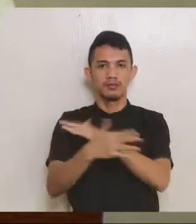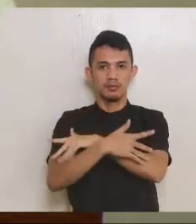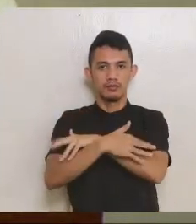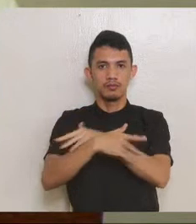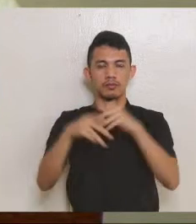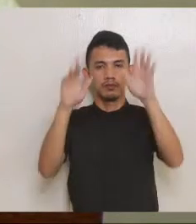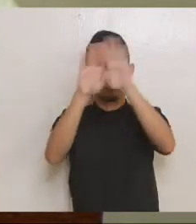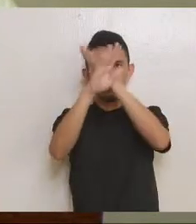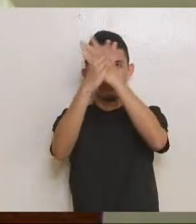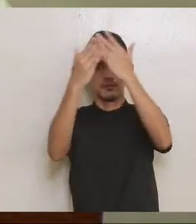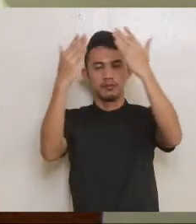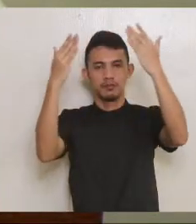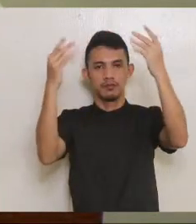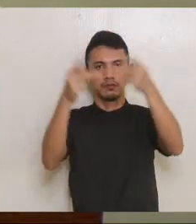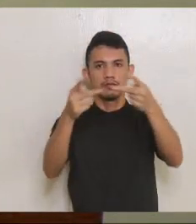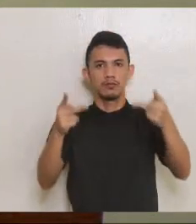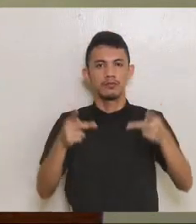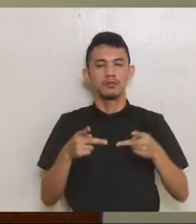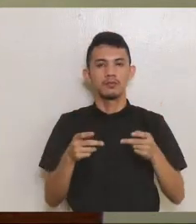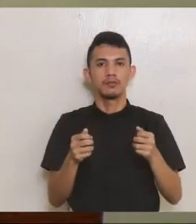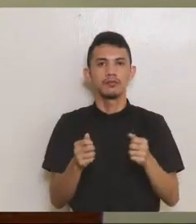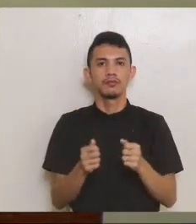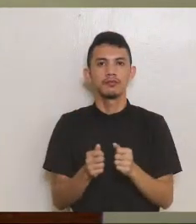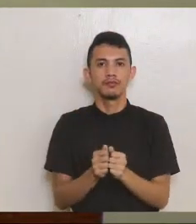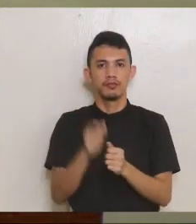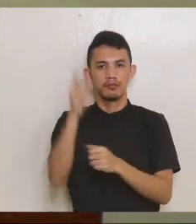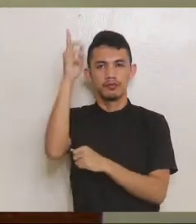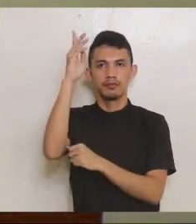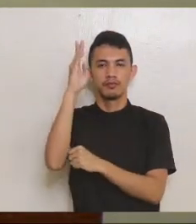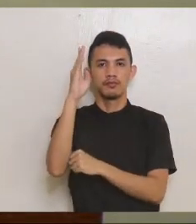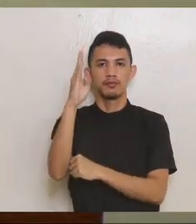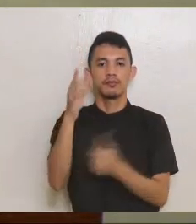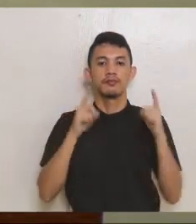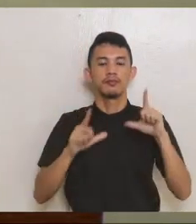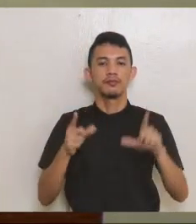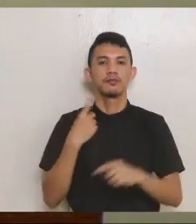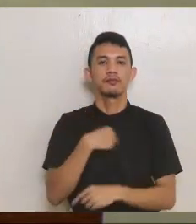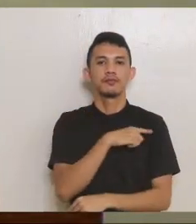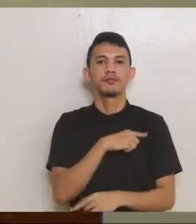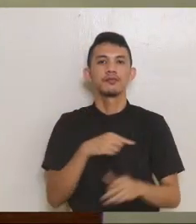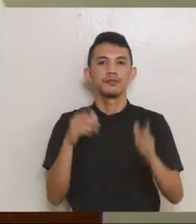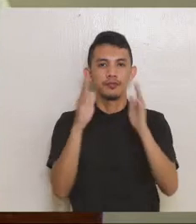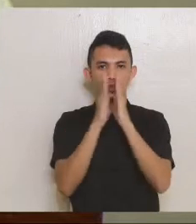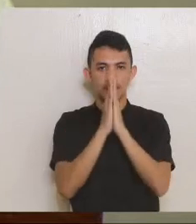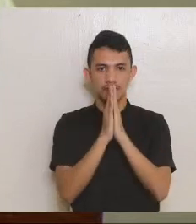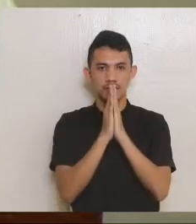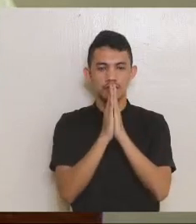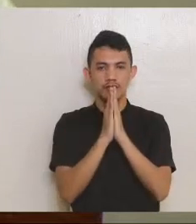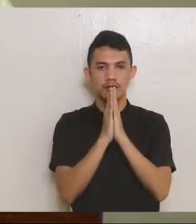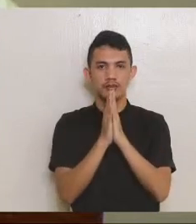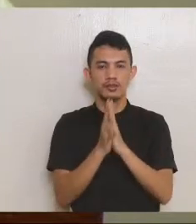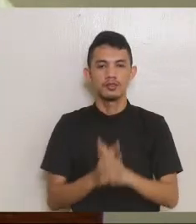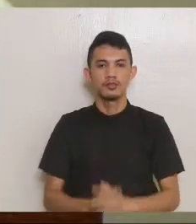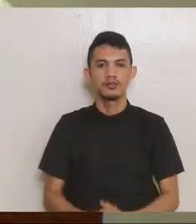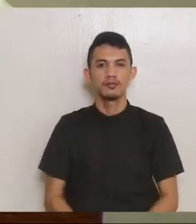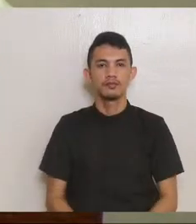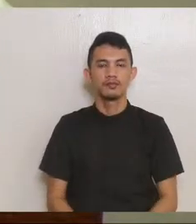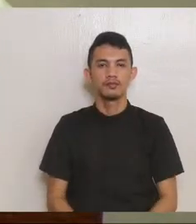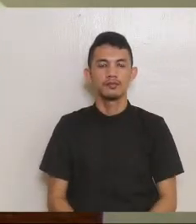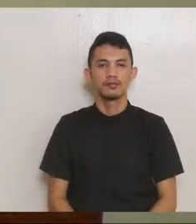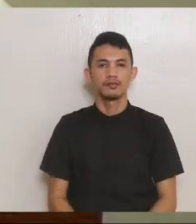puloy-anan uban sa Santisima Trinidad. Mag-ampo kita sa Ginoo. Umari ka, Espiritu